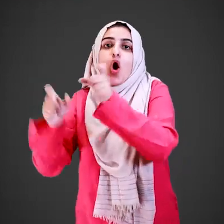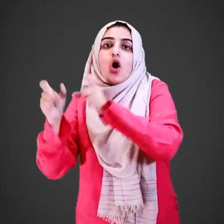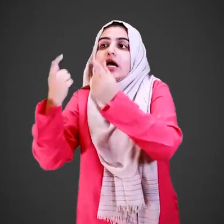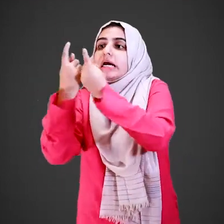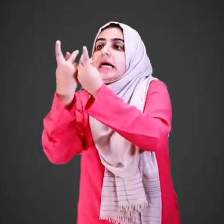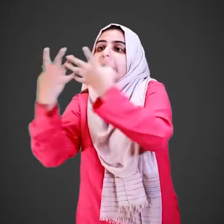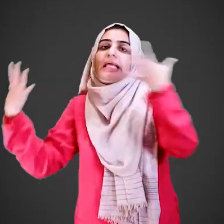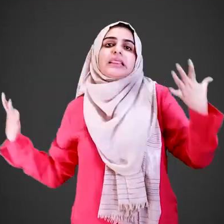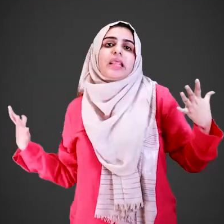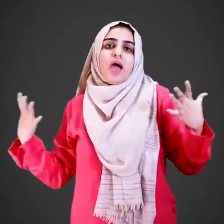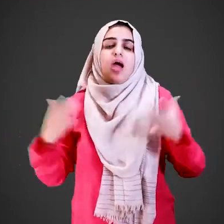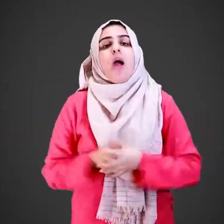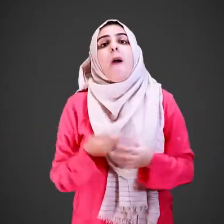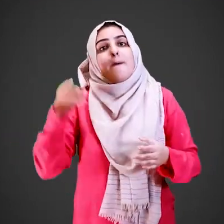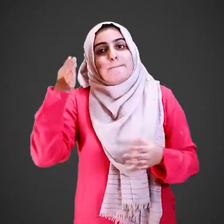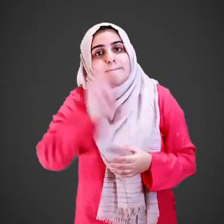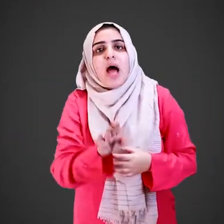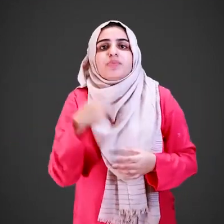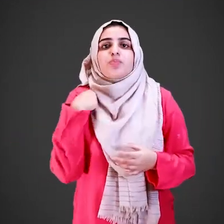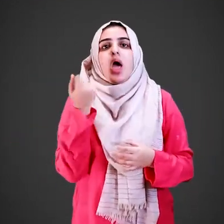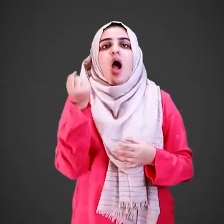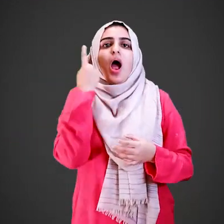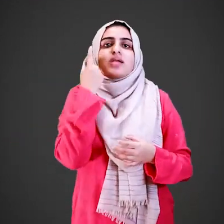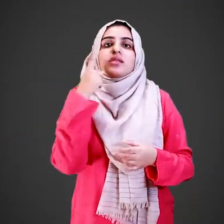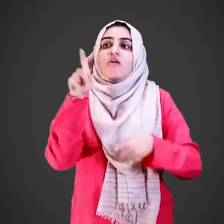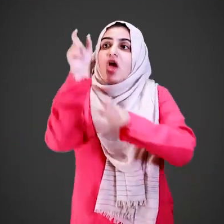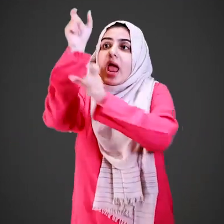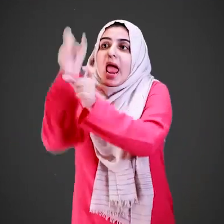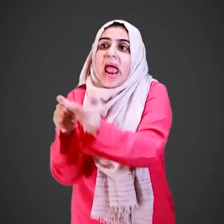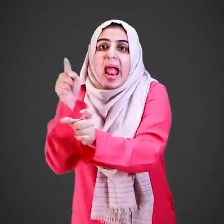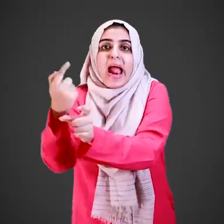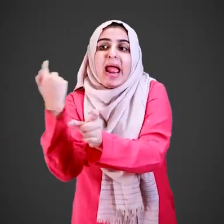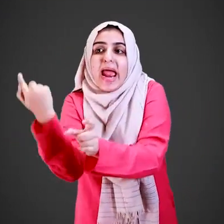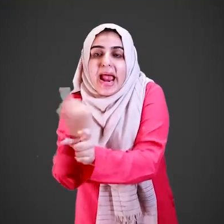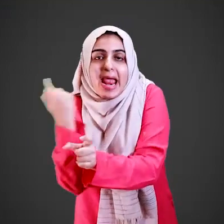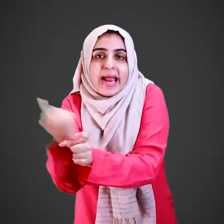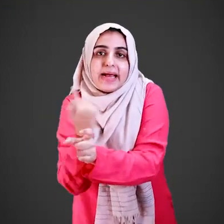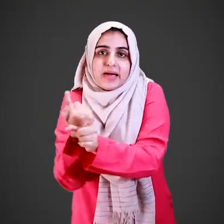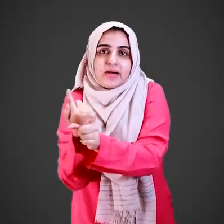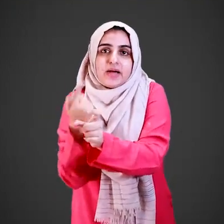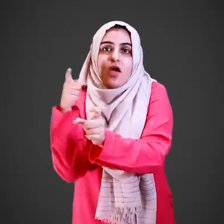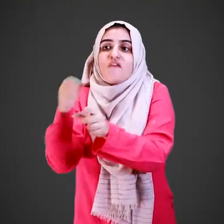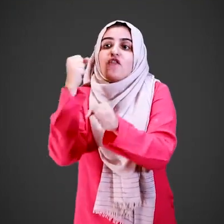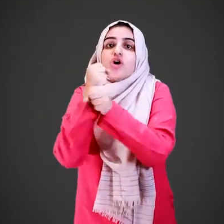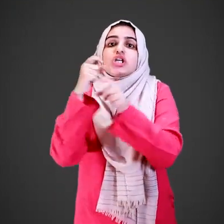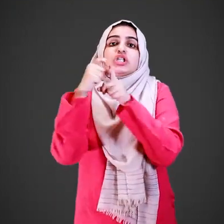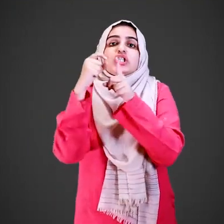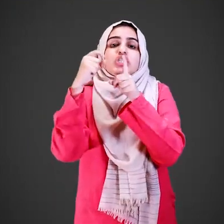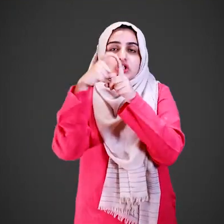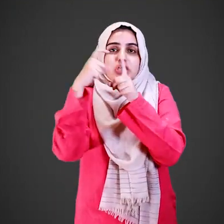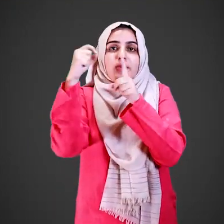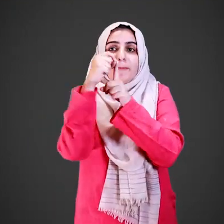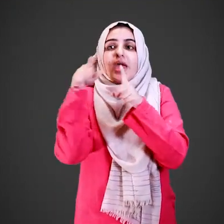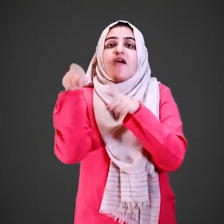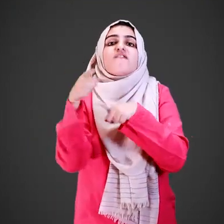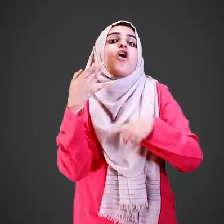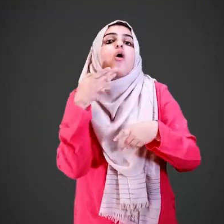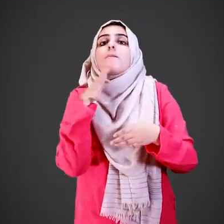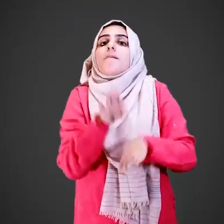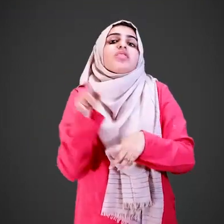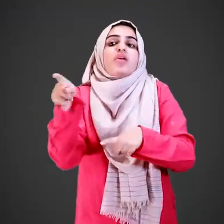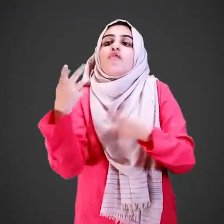कि उनका जो रहने का स्टैंडर्ड है वो उसकी क्या क्वालिटी है। तो उसके लिए हम पर कैपिटा जीडीपी की इस्तिलाह को इस्तेमाल करते